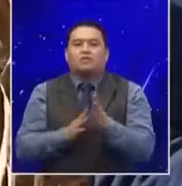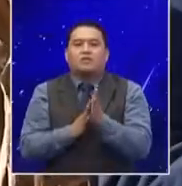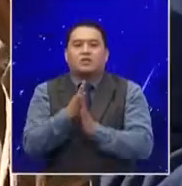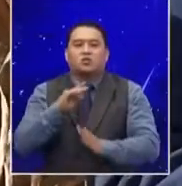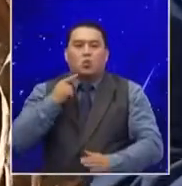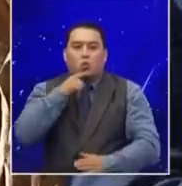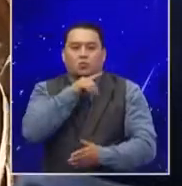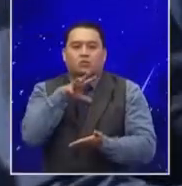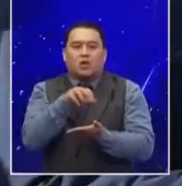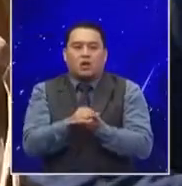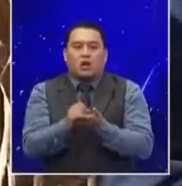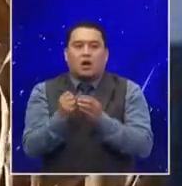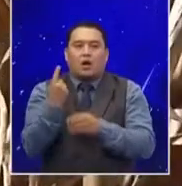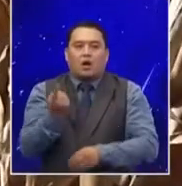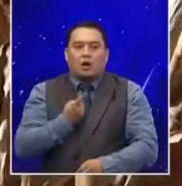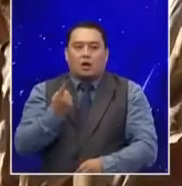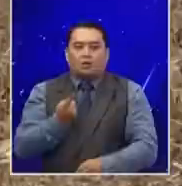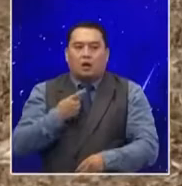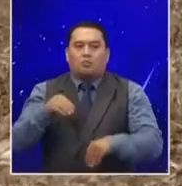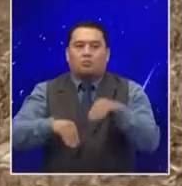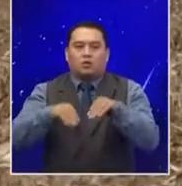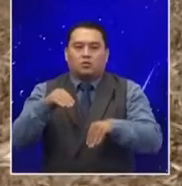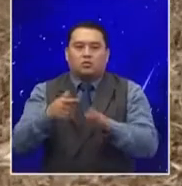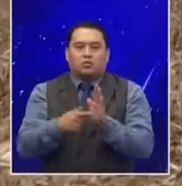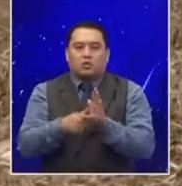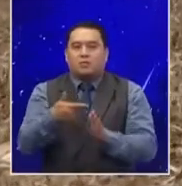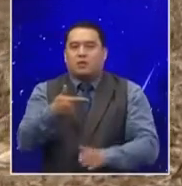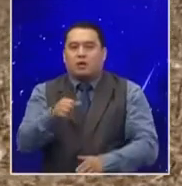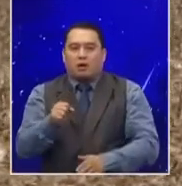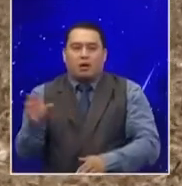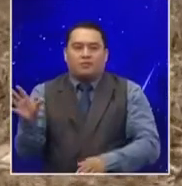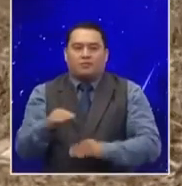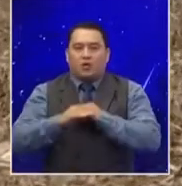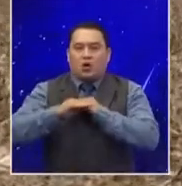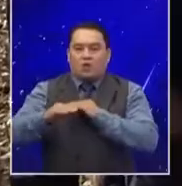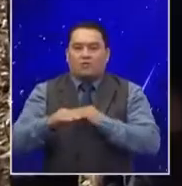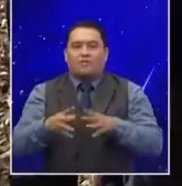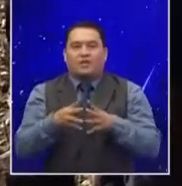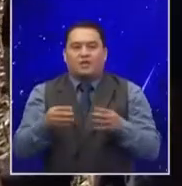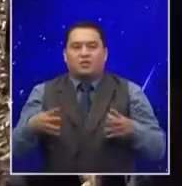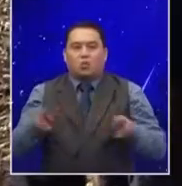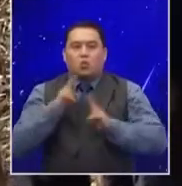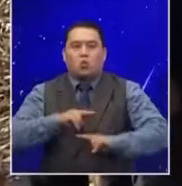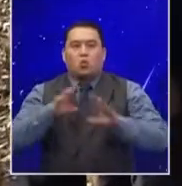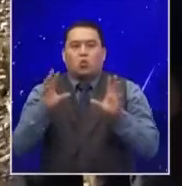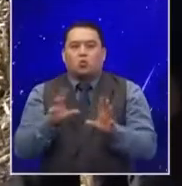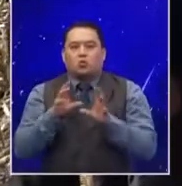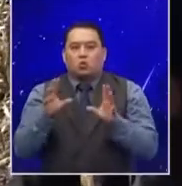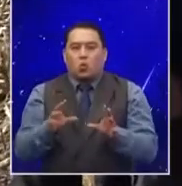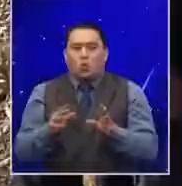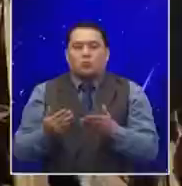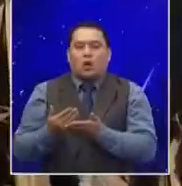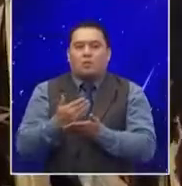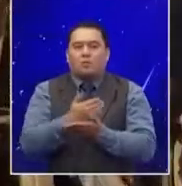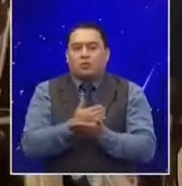выращиванием кукурузы занимается один. Посевов у него 7 гектаров. Весь вложенный труд весной и кропотливая работа по уходу за царицей